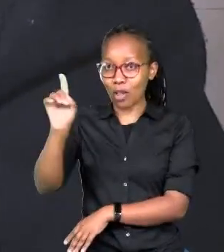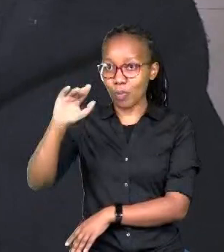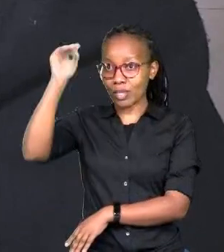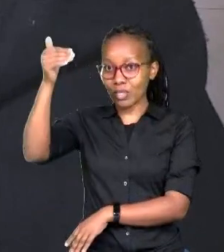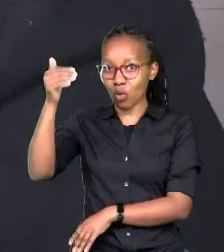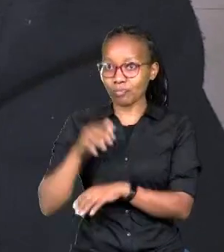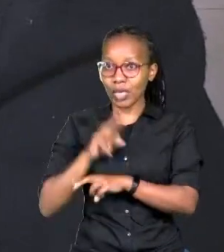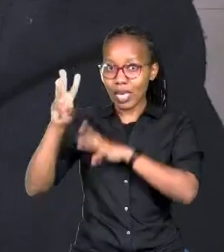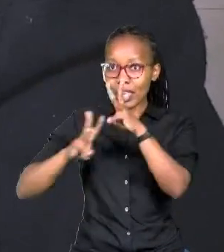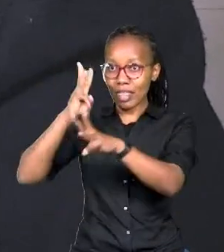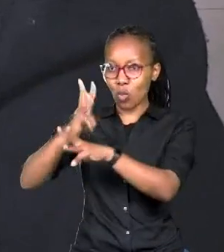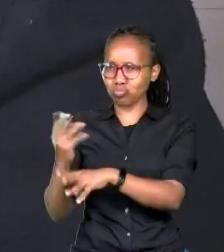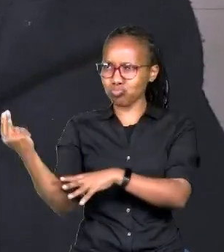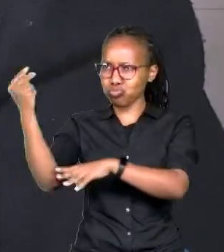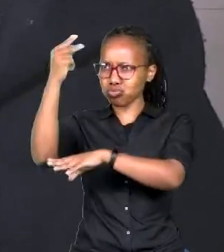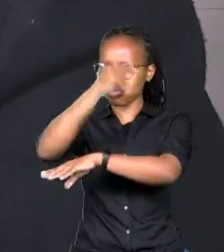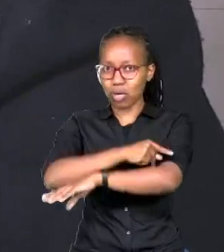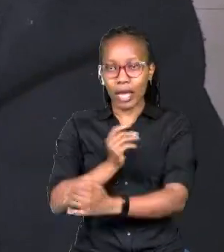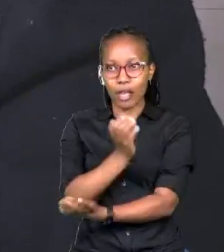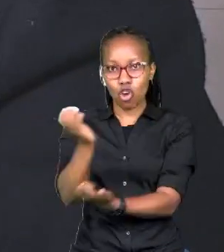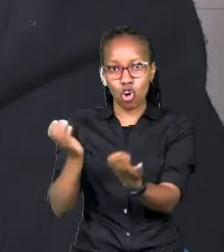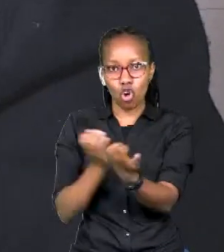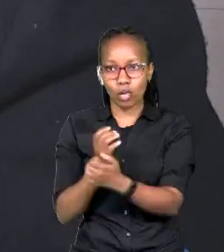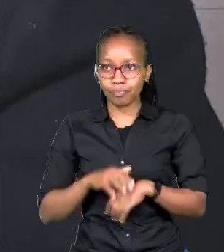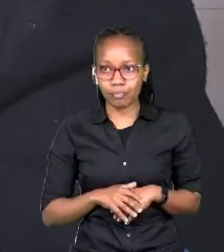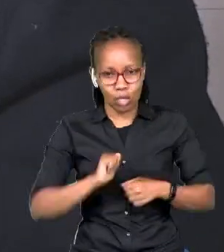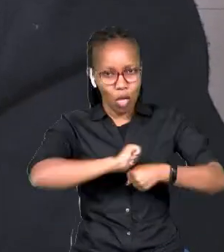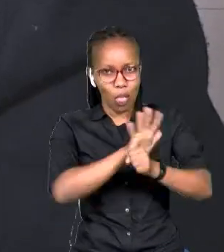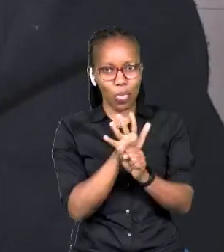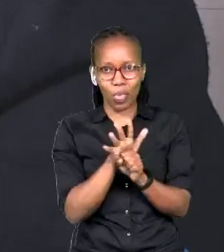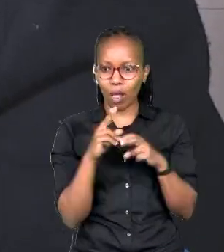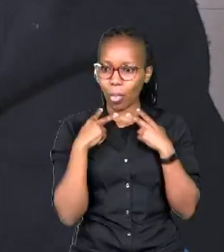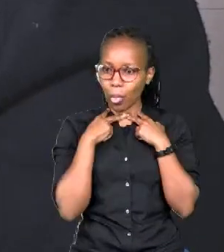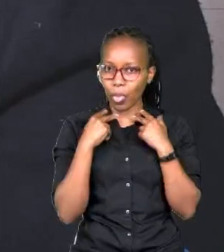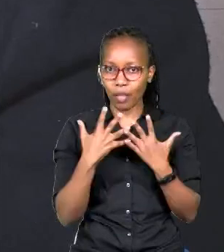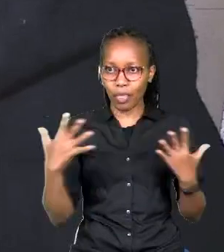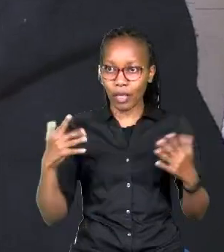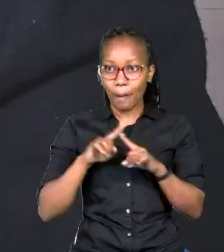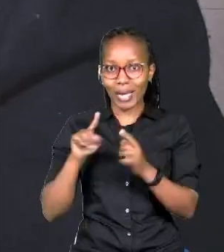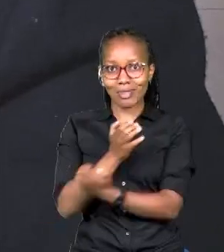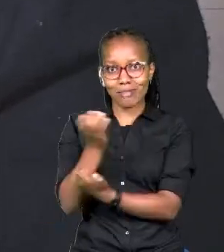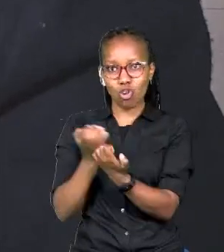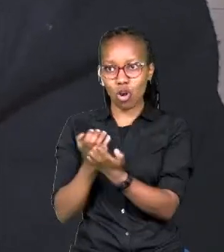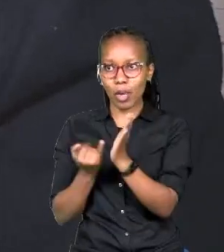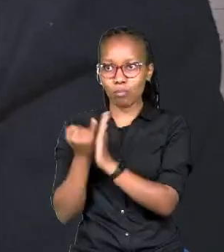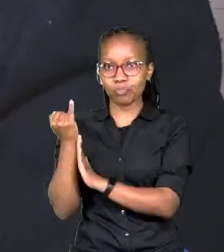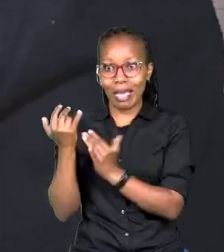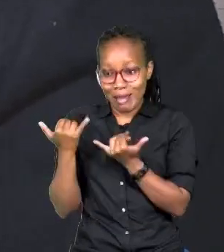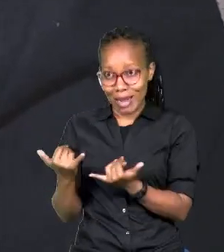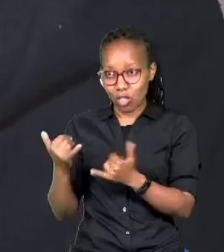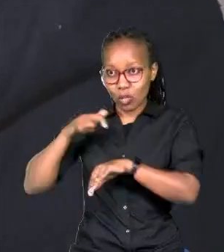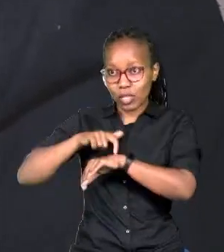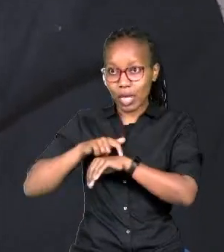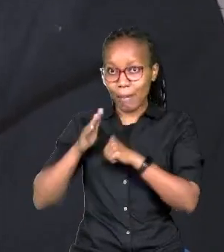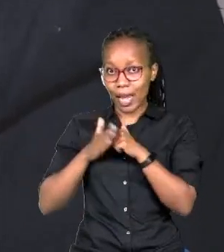in the world that run a 24-hour economy. Slowly, COVID stagnated things, but economy is picking up steadily. It is 9:30